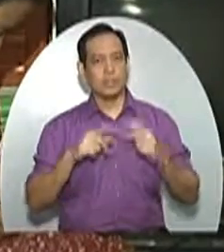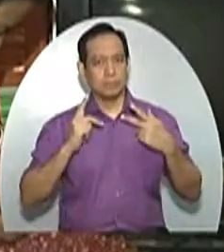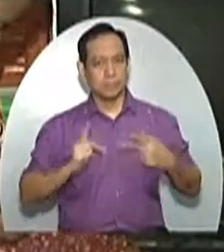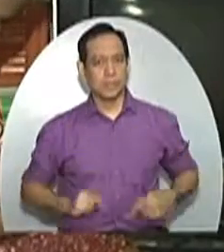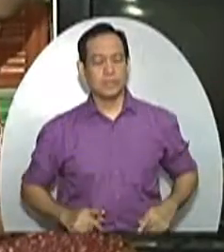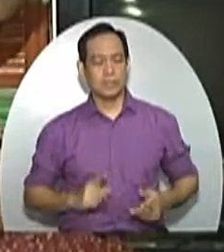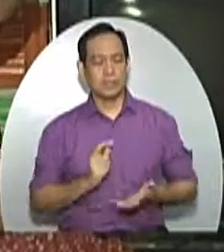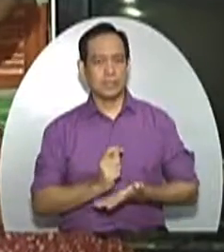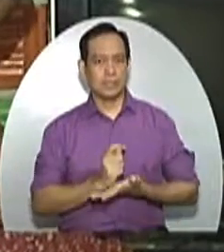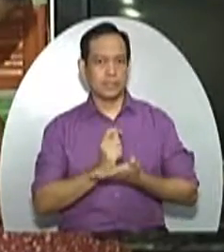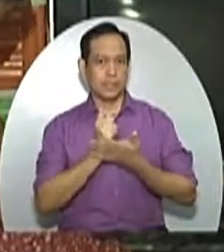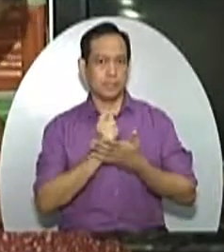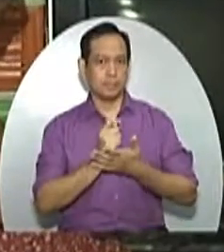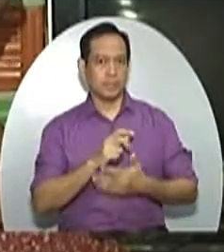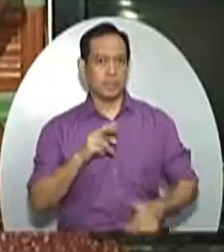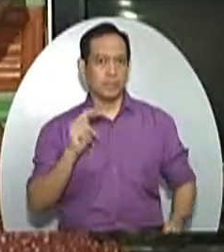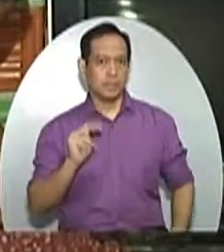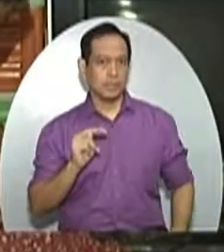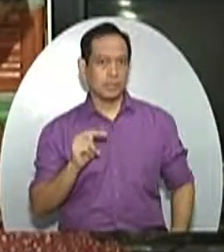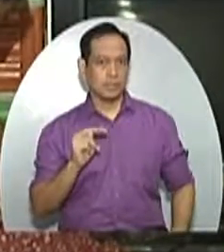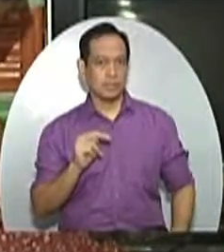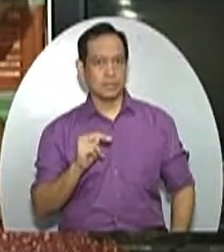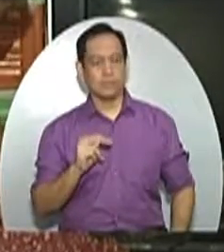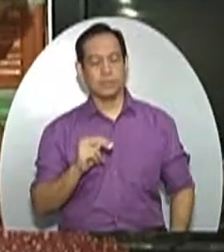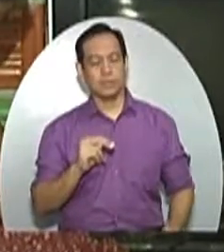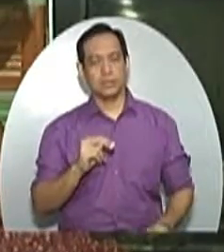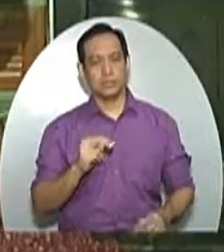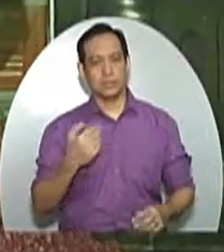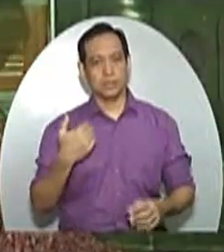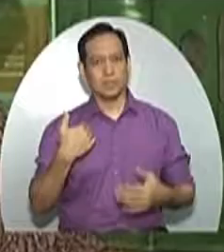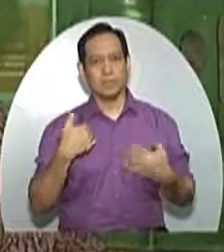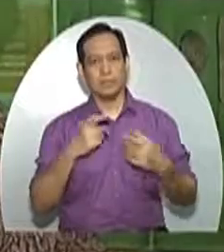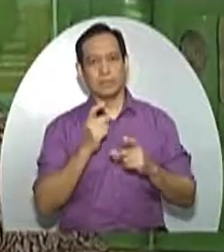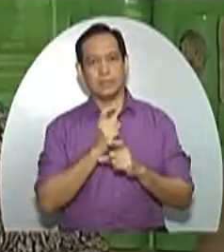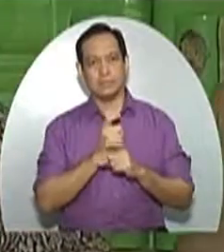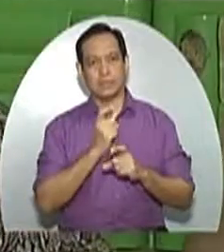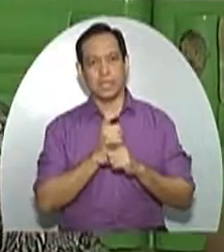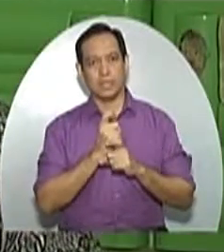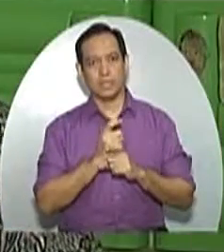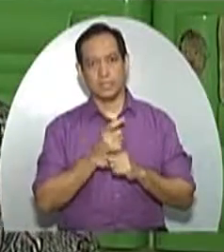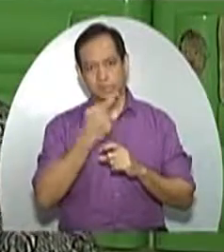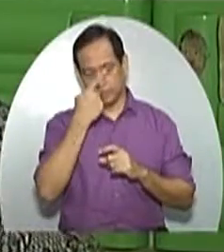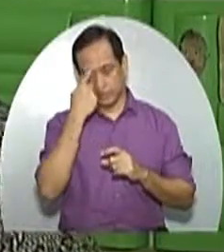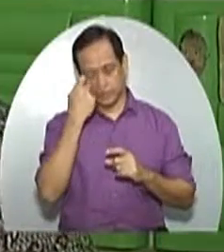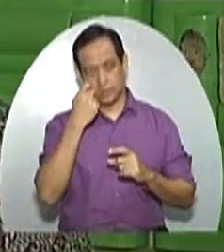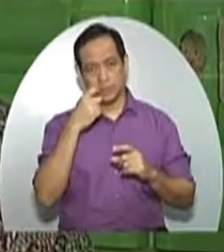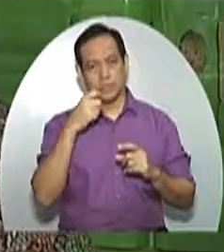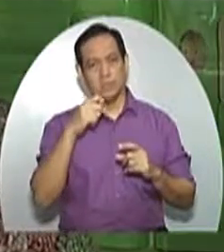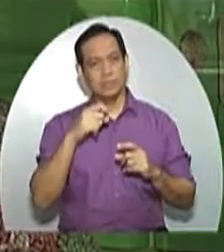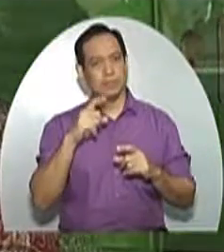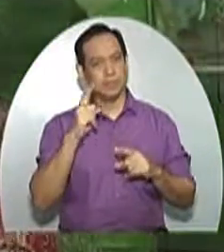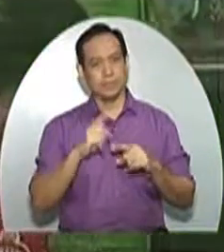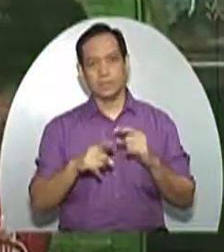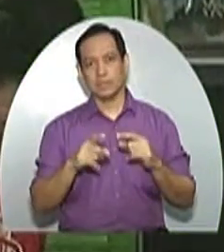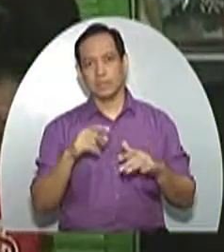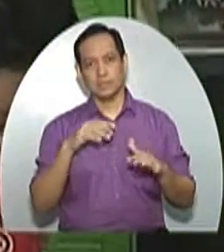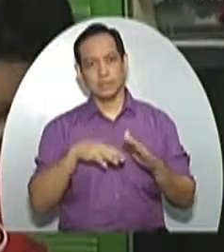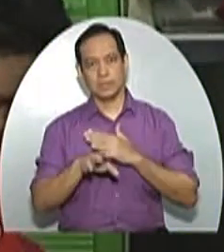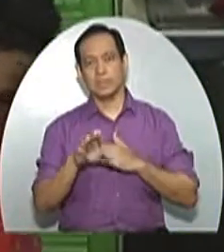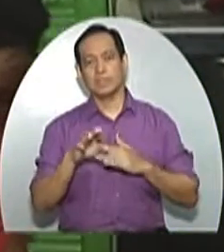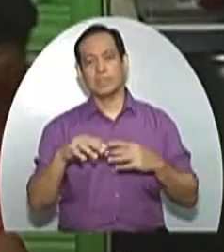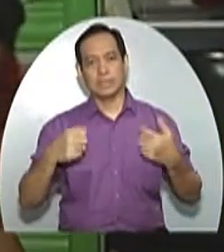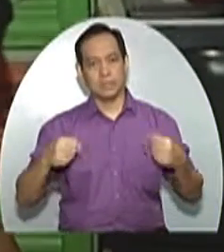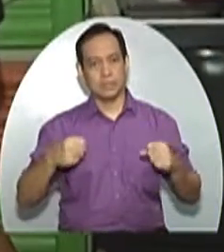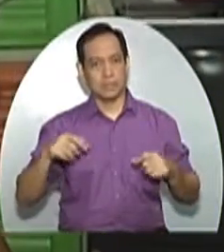niya. Kailangan po siya nakataksi galing dito kasi wala, hindi naman po pwede sa mga highway yung tricycle.